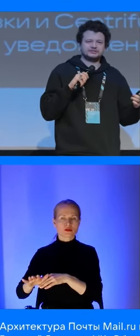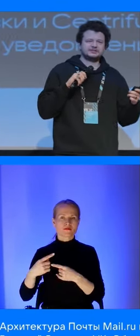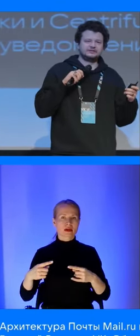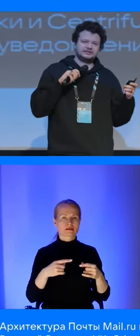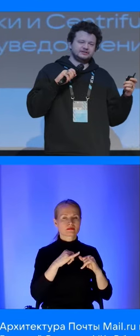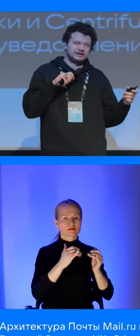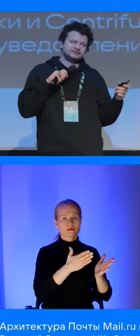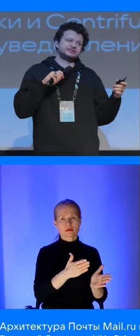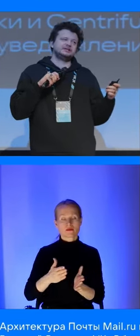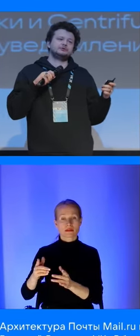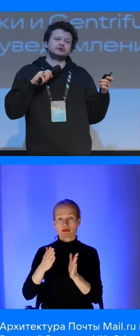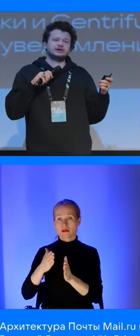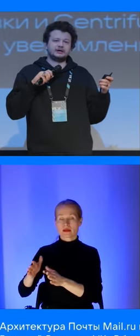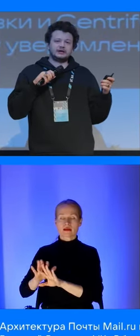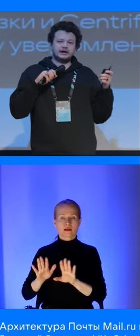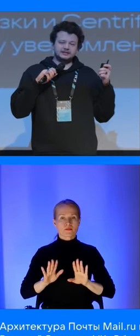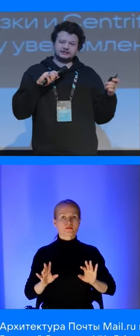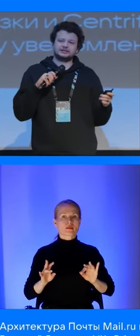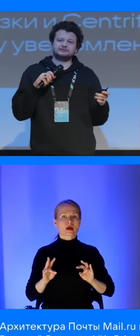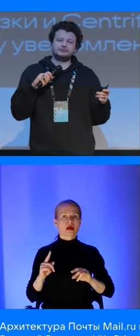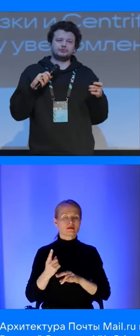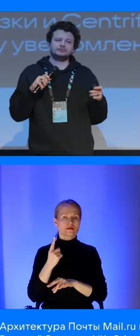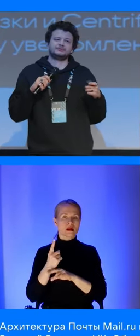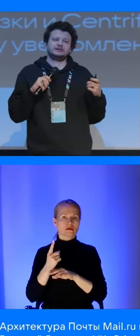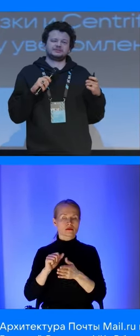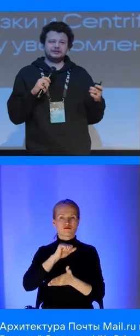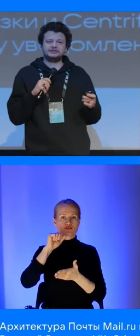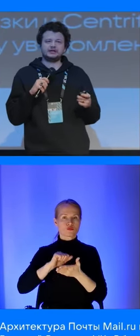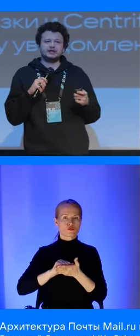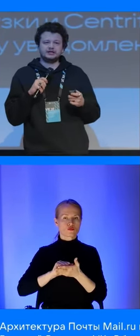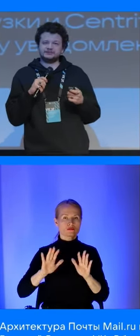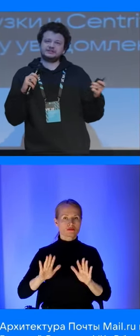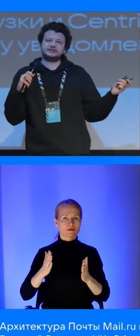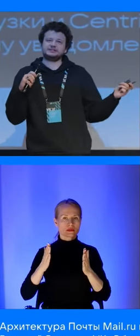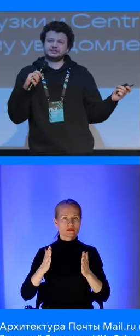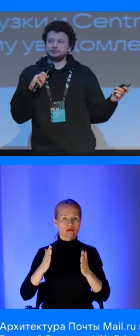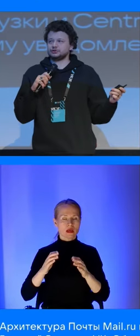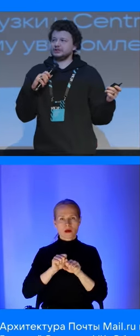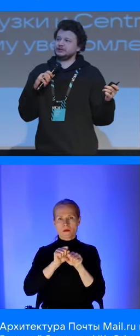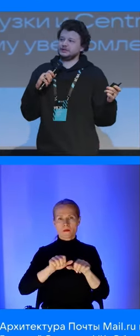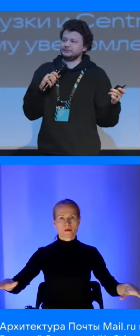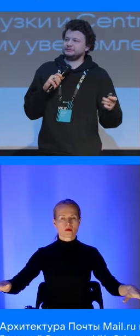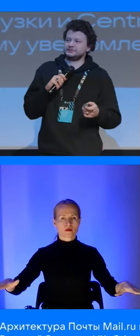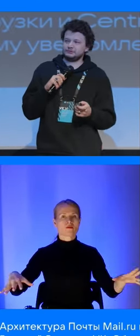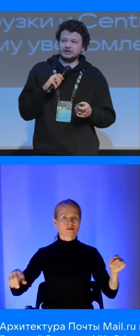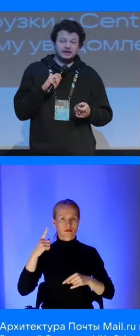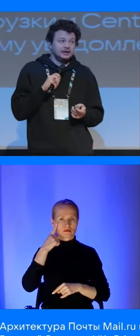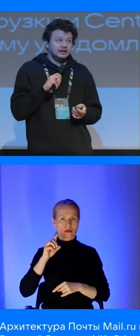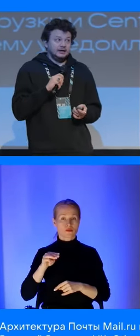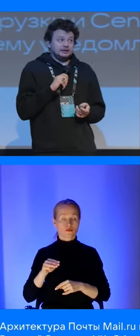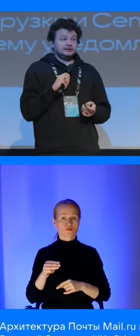сервисов, просто ставите event-driven систему, один раз вы публикуете там события, и все системы уже на это